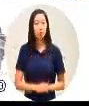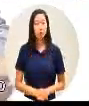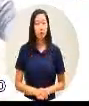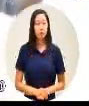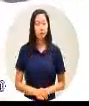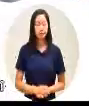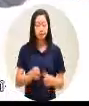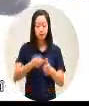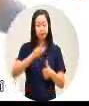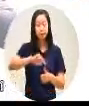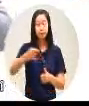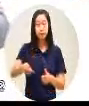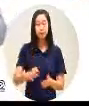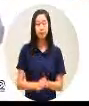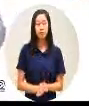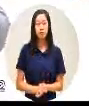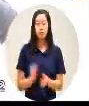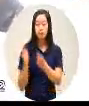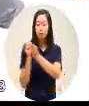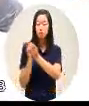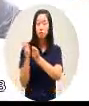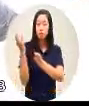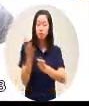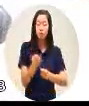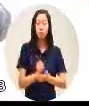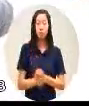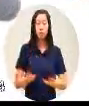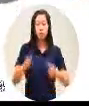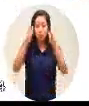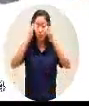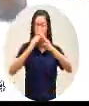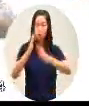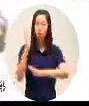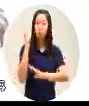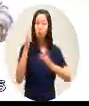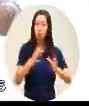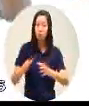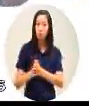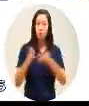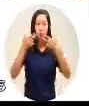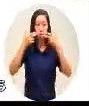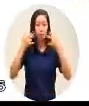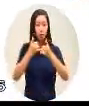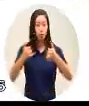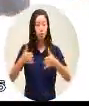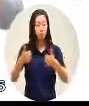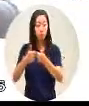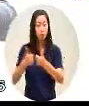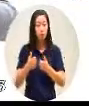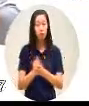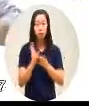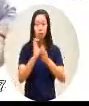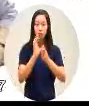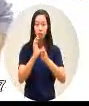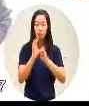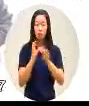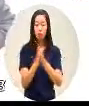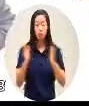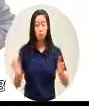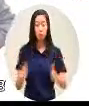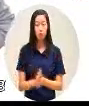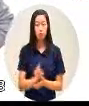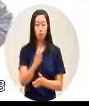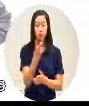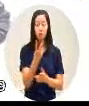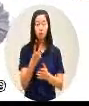页。我们这几年度我们高雄市政府在办的，研评会在办的99年度